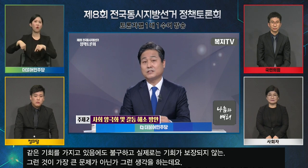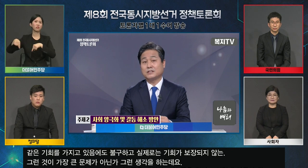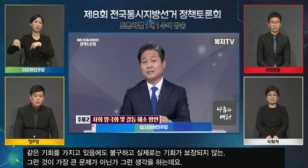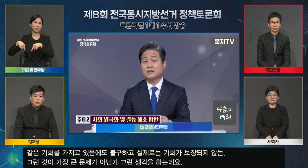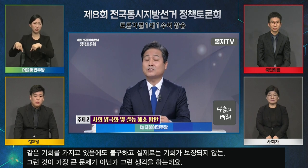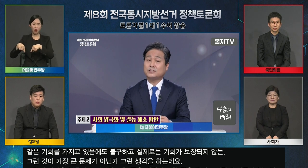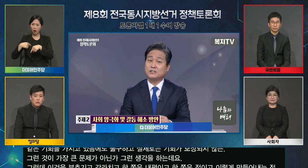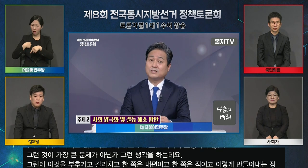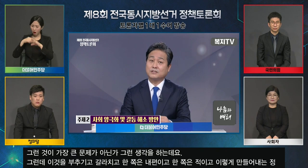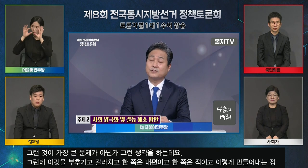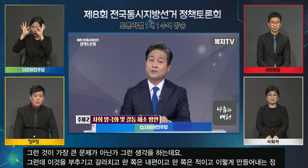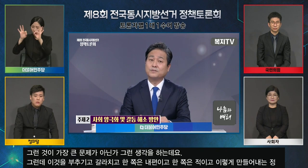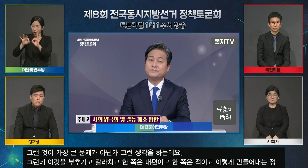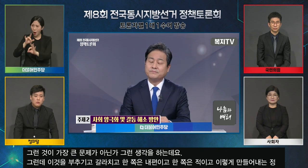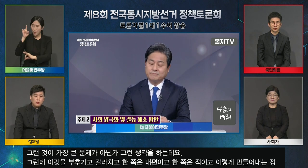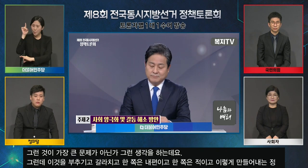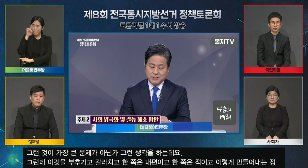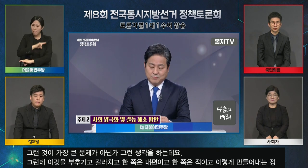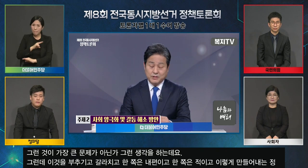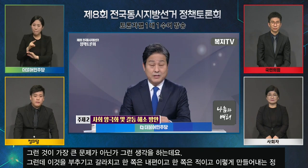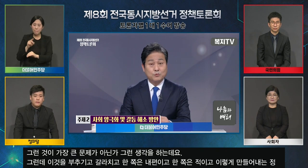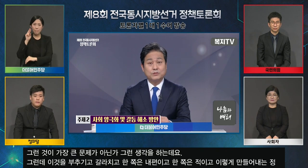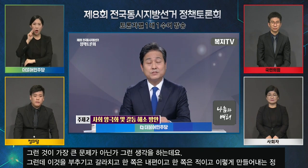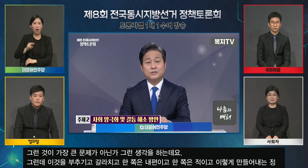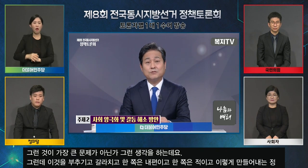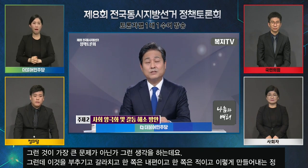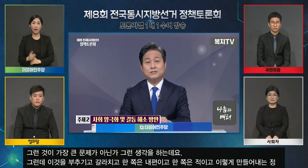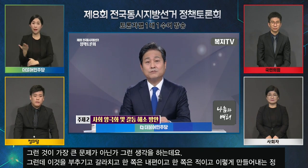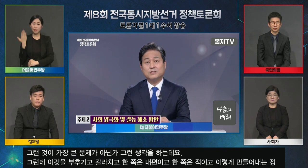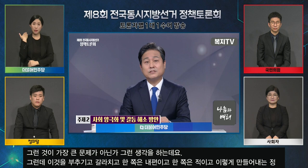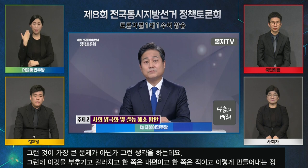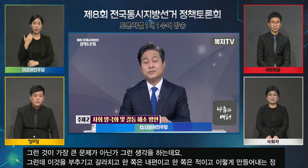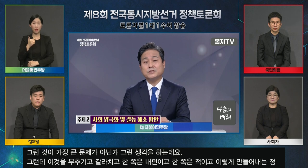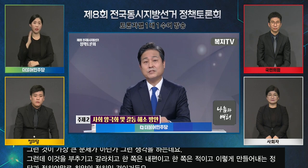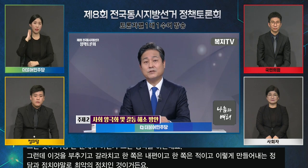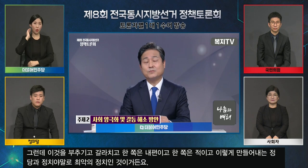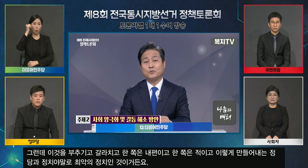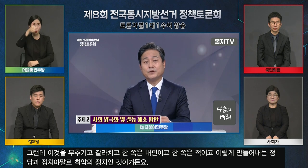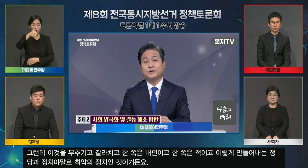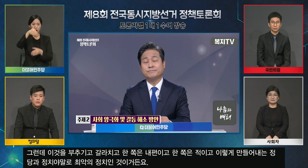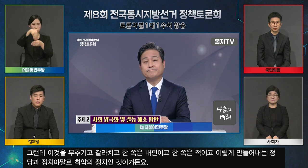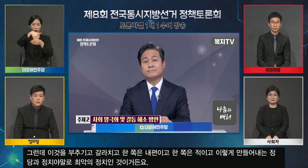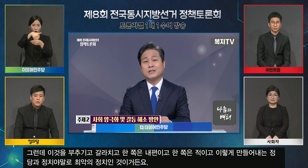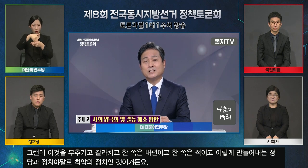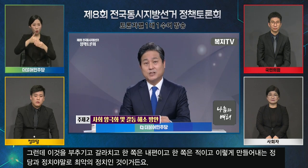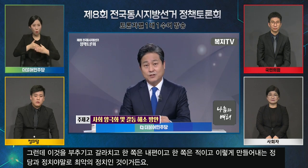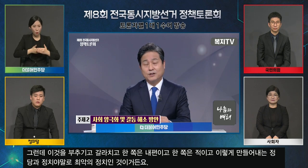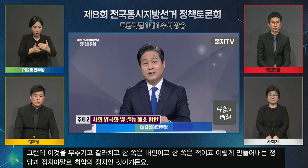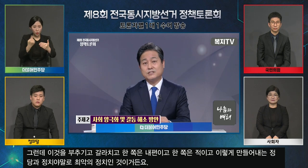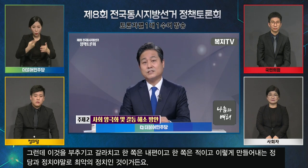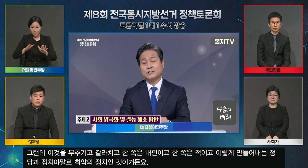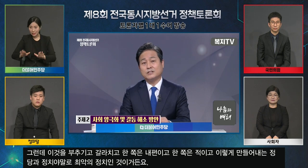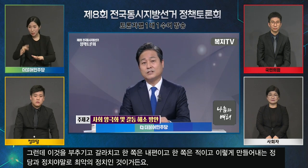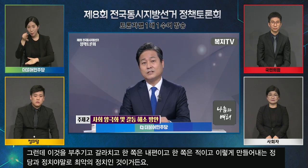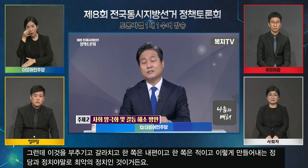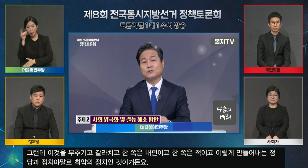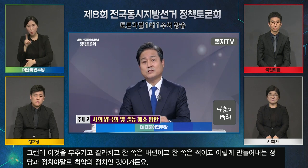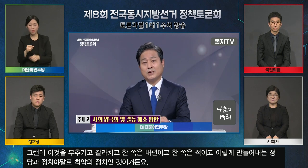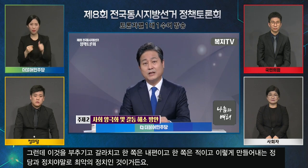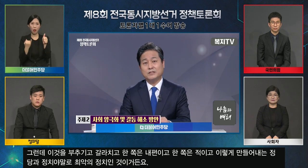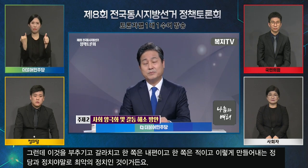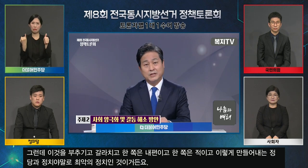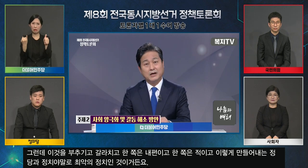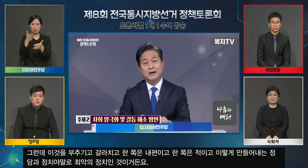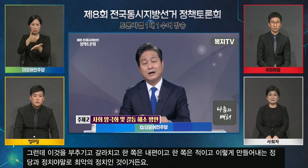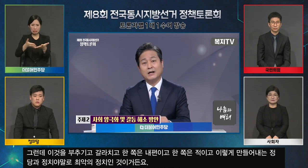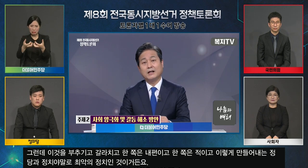정치인 것이거든요. 지난번 대통령 선거 과정과 지금 현재 상황을 보면 젠더 갈라치기 그리고